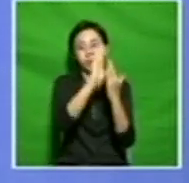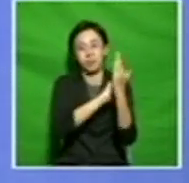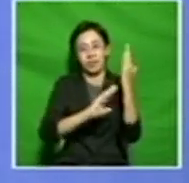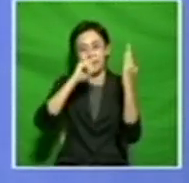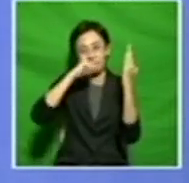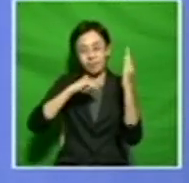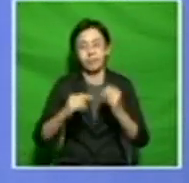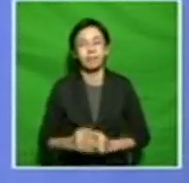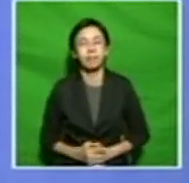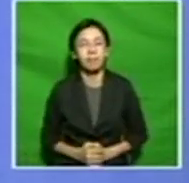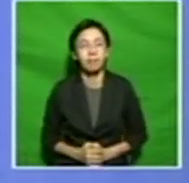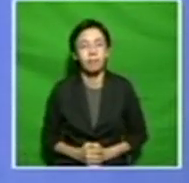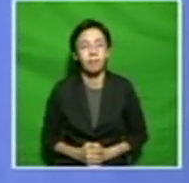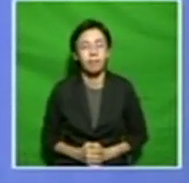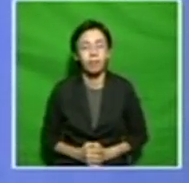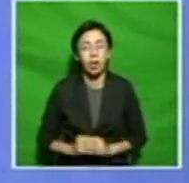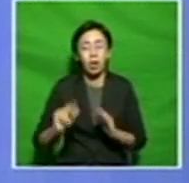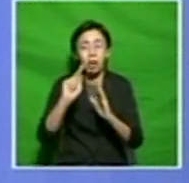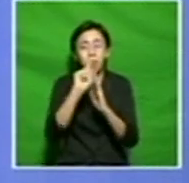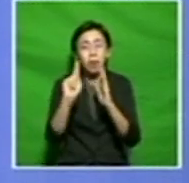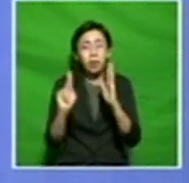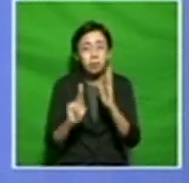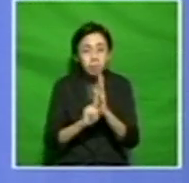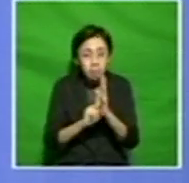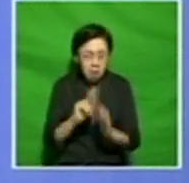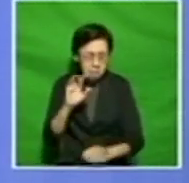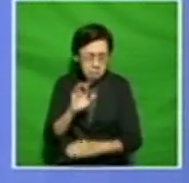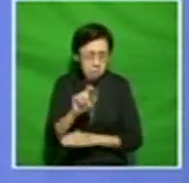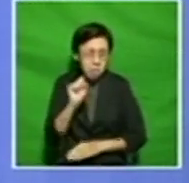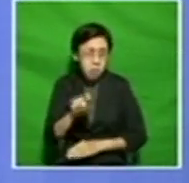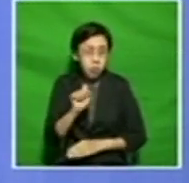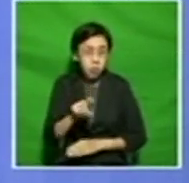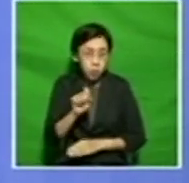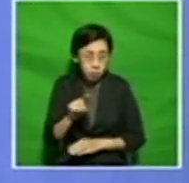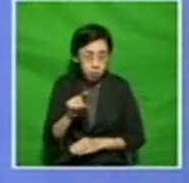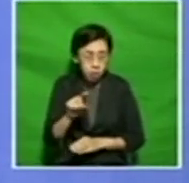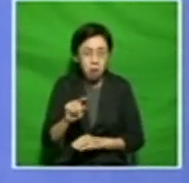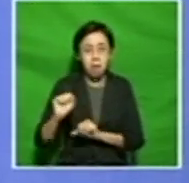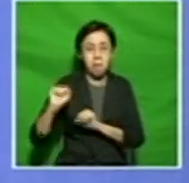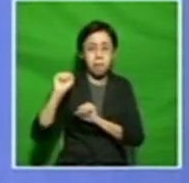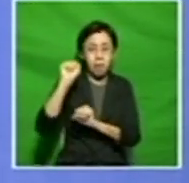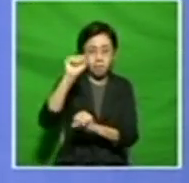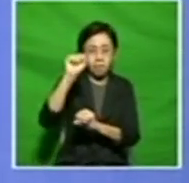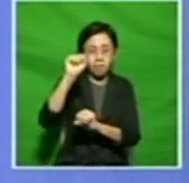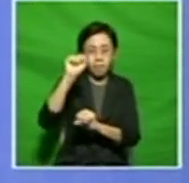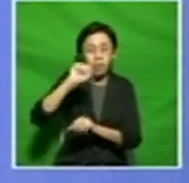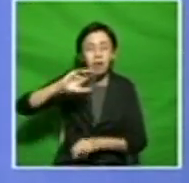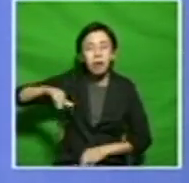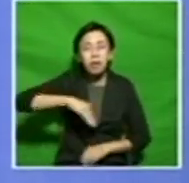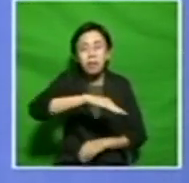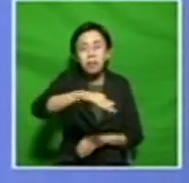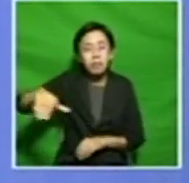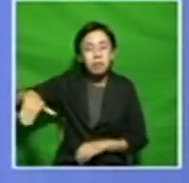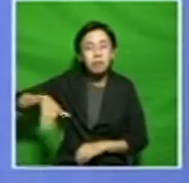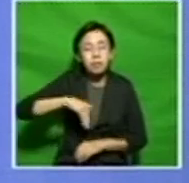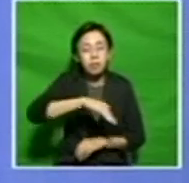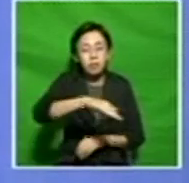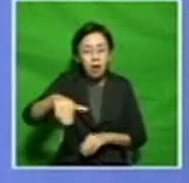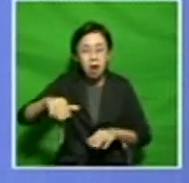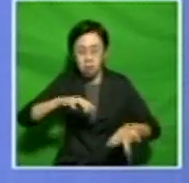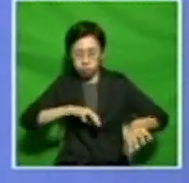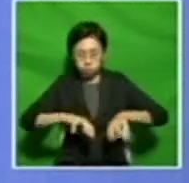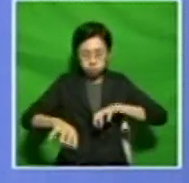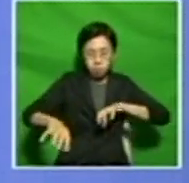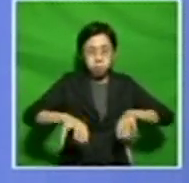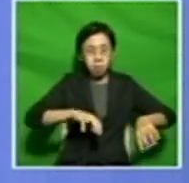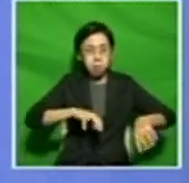เมื่อมีการประกาศสถานการณ์ฉุกเฉินแล้วก็แปลว่าเราอยู่ในระหว่างการบริหาร